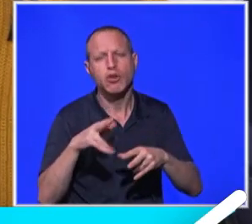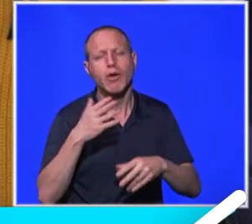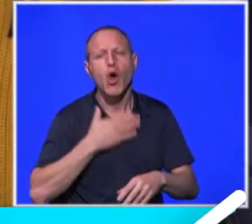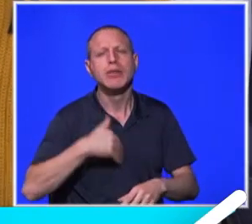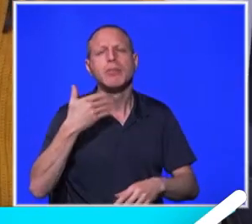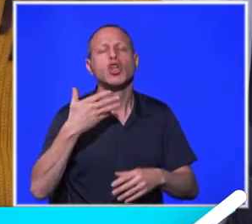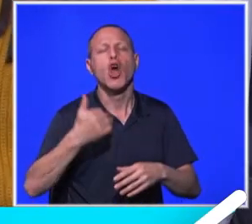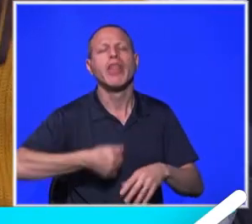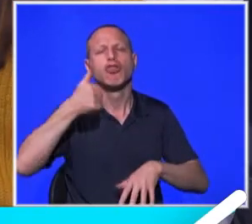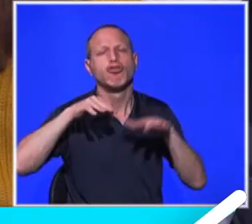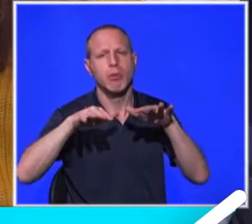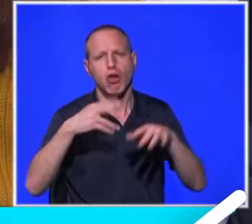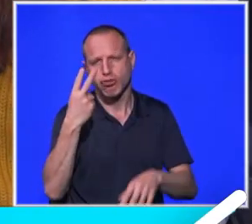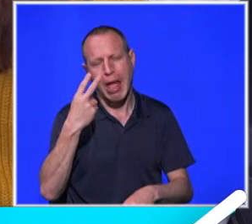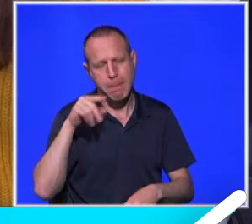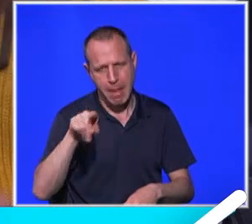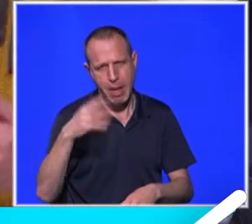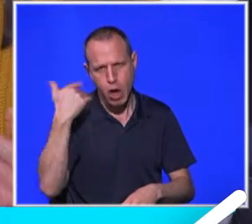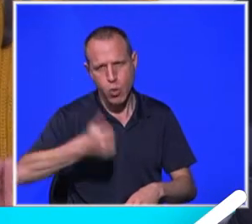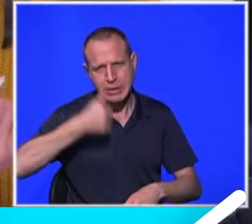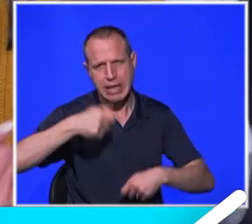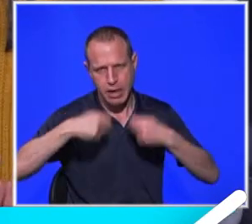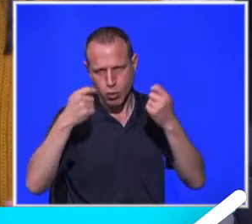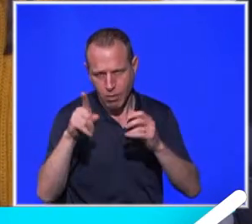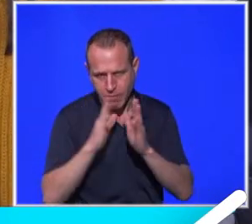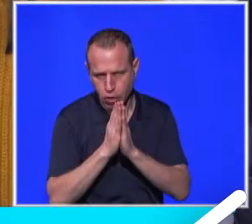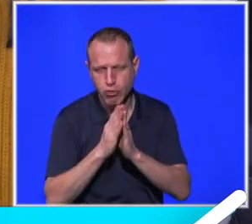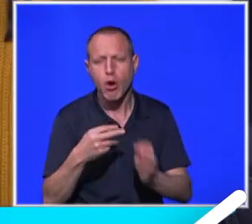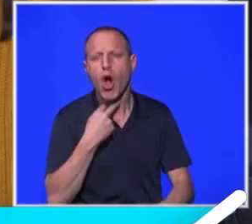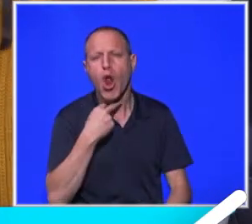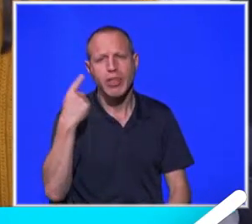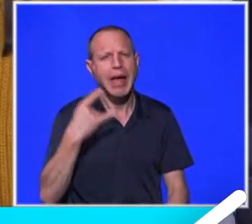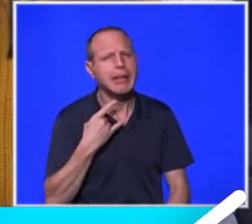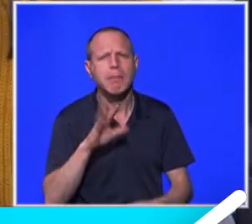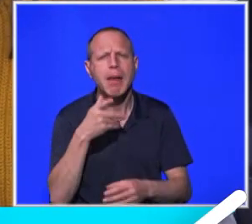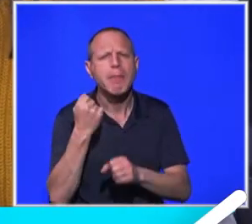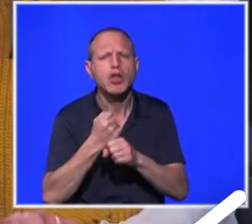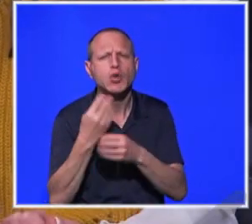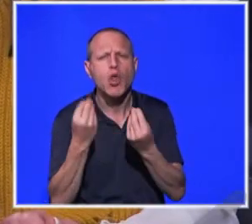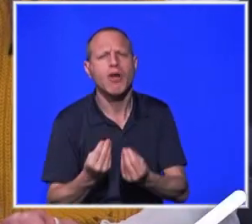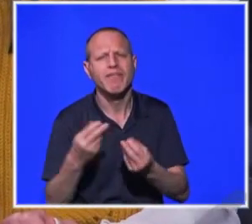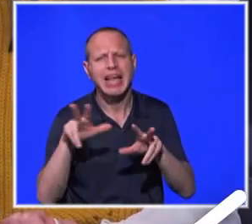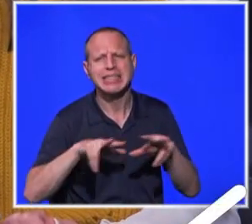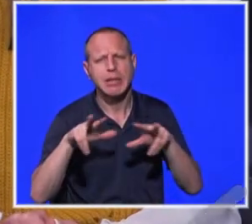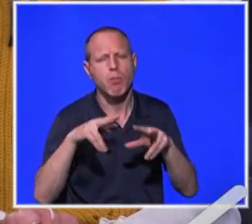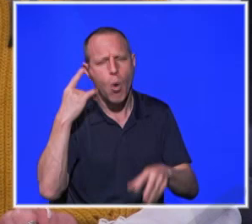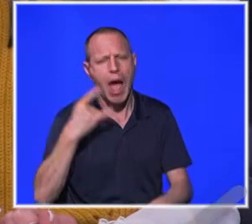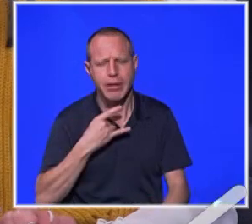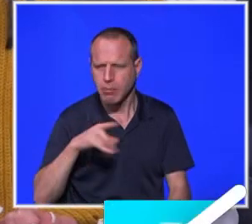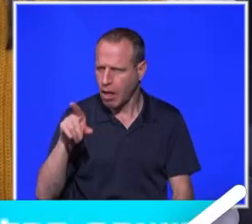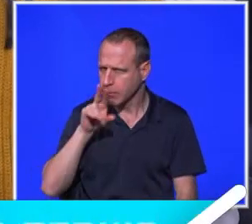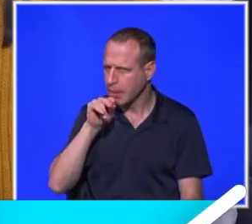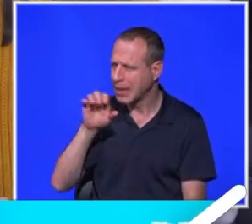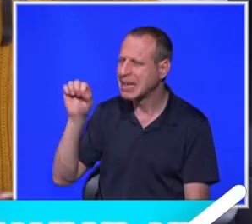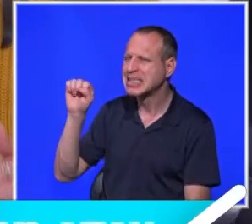ראשי ממשלה, שניים מהם היו שרי חינוך. ומבקשים את קולות החרדים. מה הם עשו לטובת הציבור החרדי? את מדברת על שר ובנט. אני מדברת על